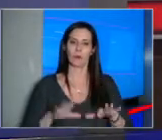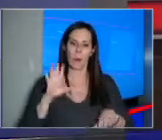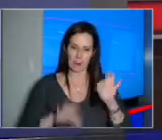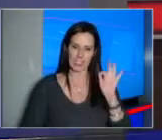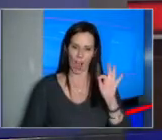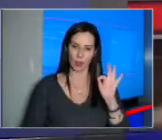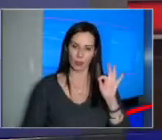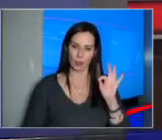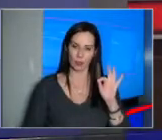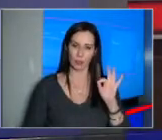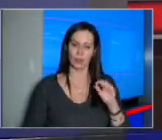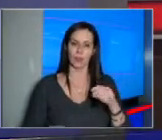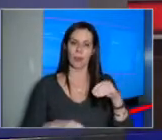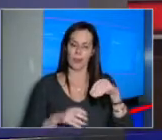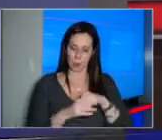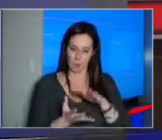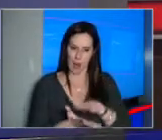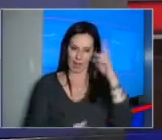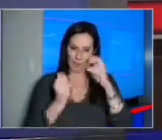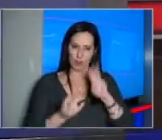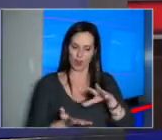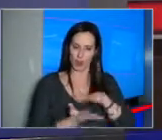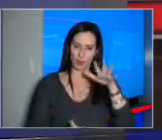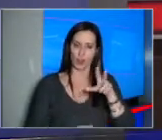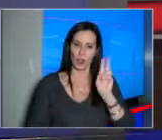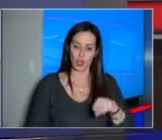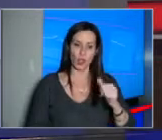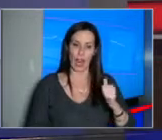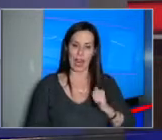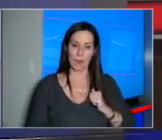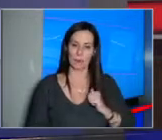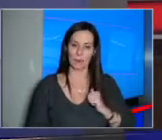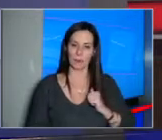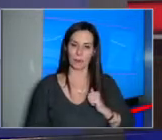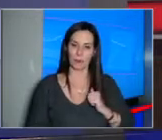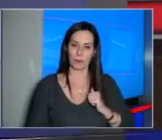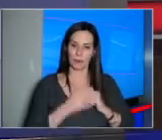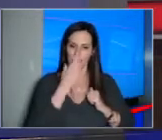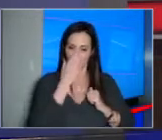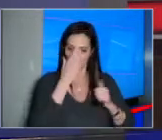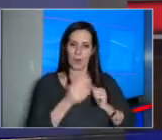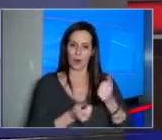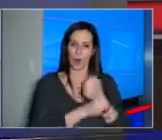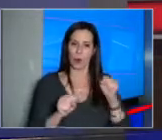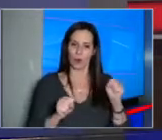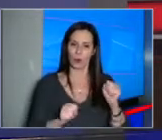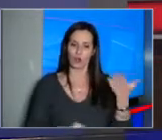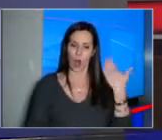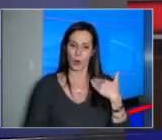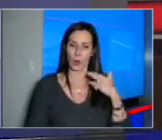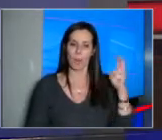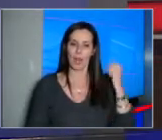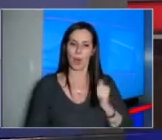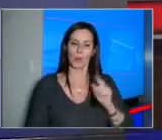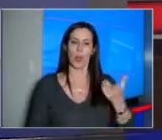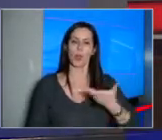מצאנו. במסגרת מאגרי המידע שיש לנו, שישנם חיילים, זאת אומרת, חיילים משוחררים, ששרתו במילואים